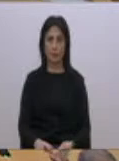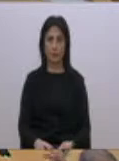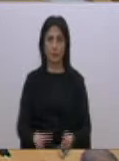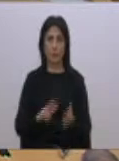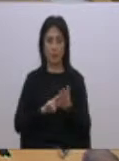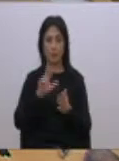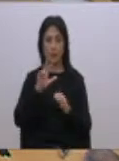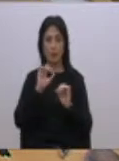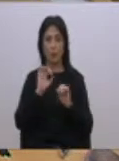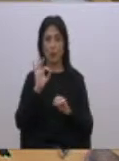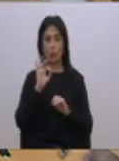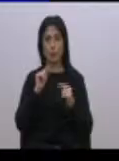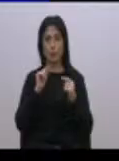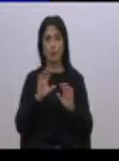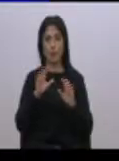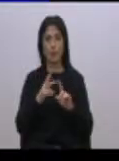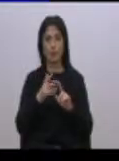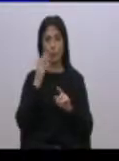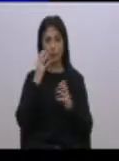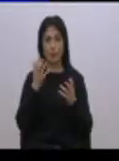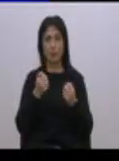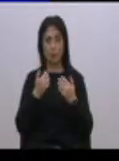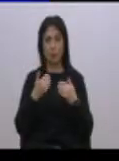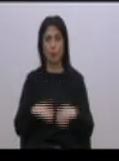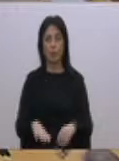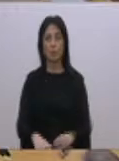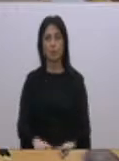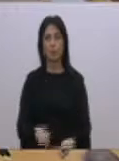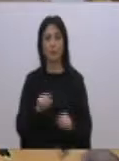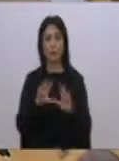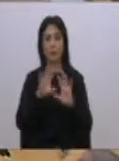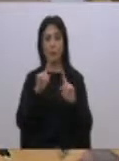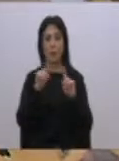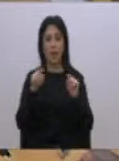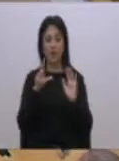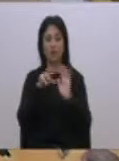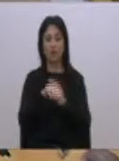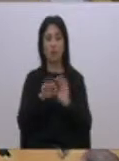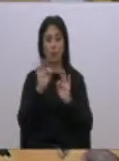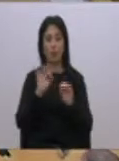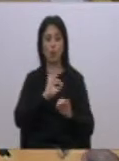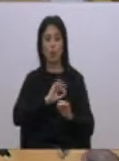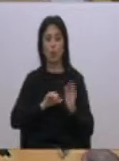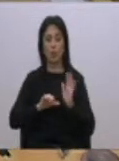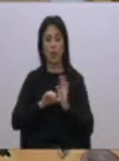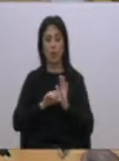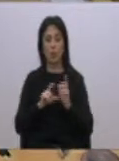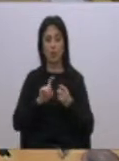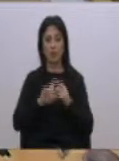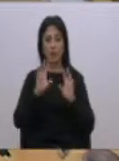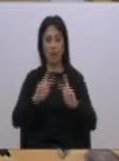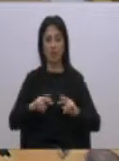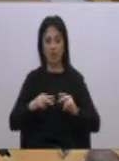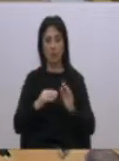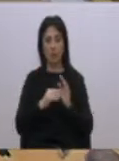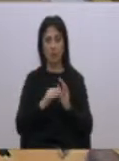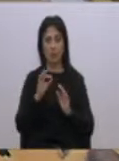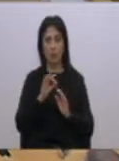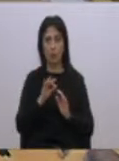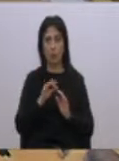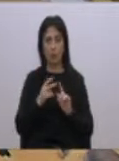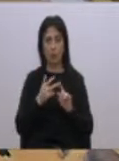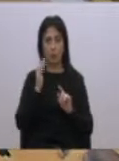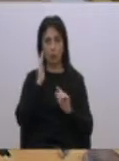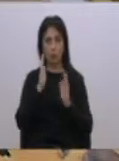Otrăvesc sami mămuchi, nu licii neamdegi, canonii mesmosmet migrebulie. Am avut pachet și emuali proiecte, iurdul, dahmare, bise să hai canon și sulep și tain stau baze,